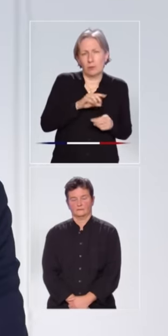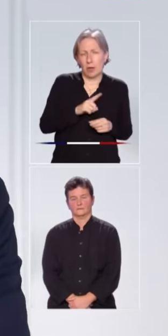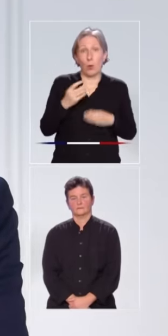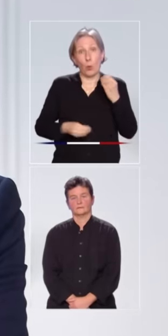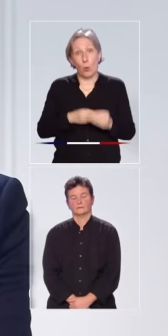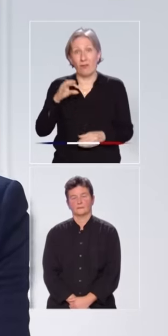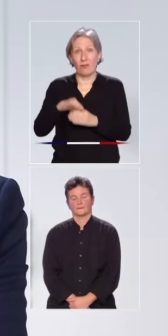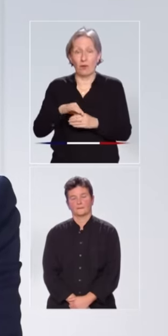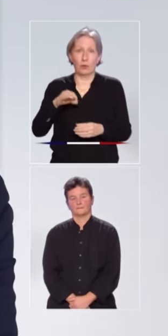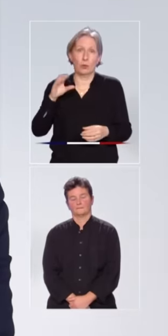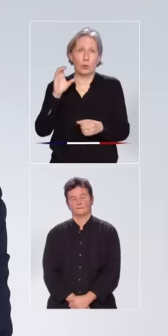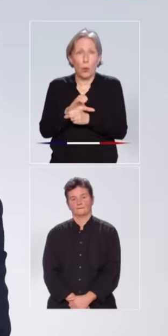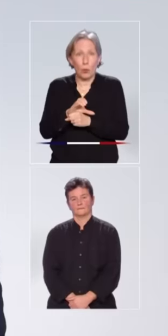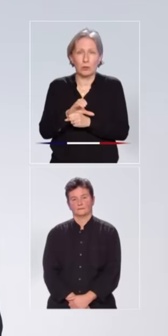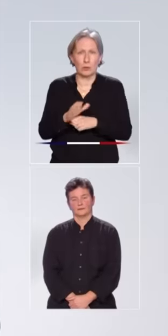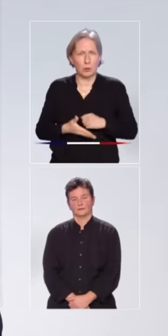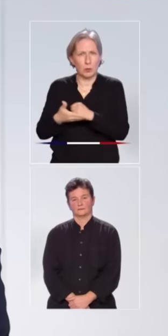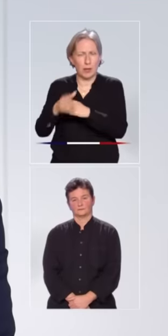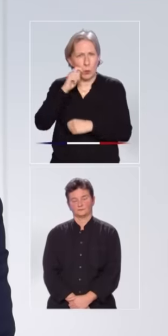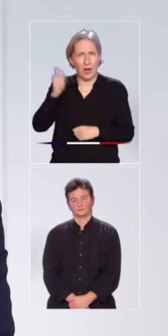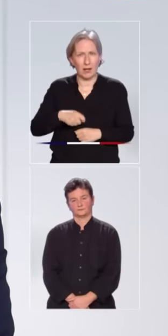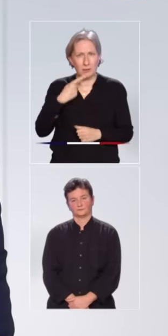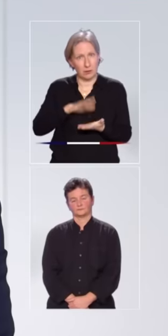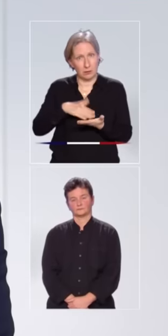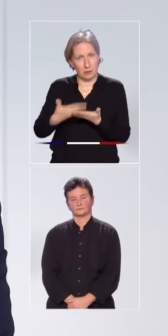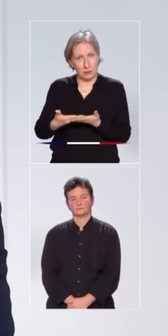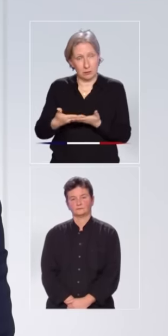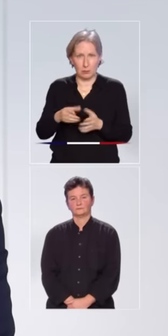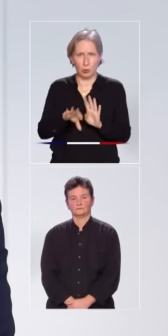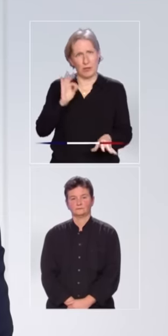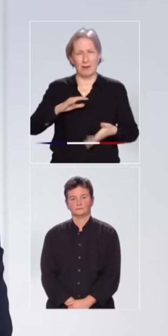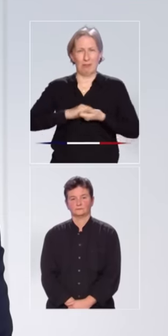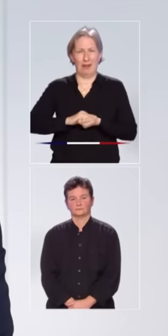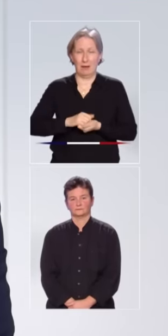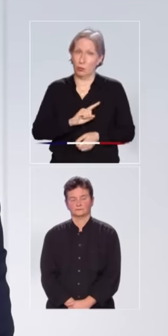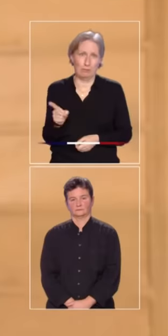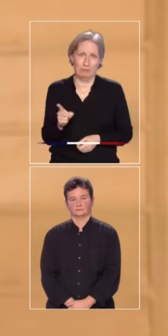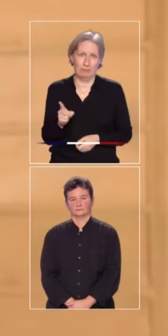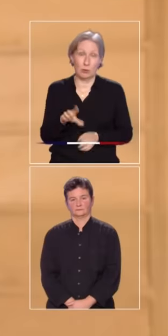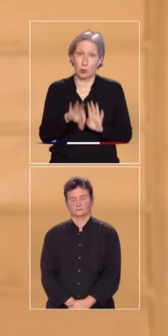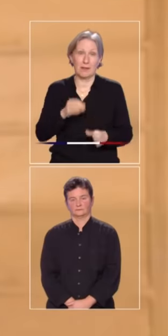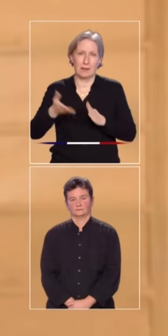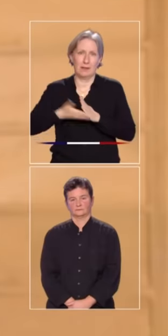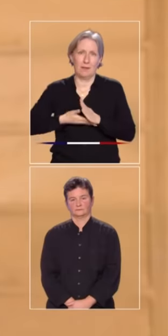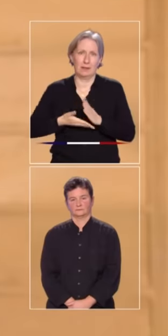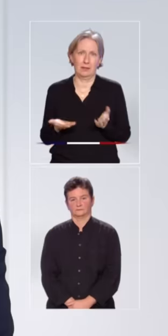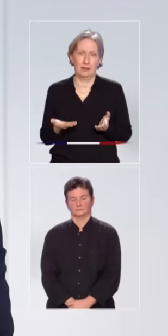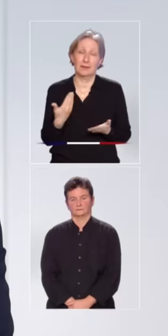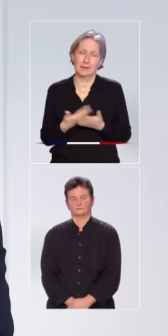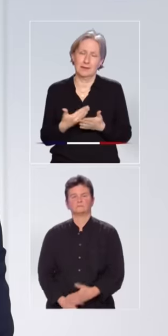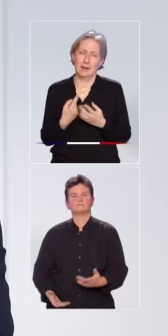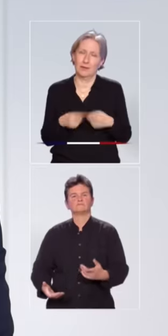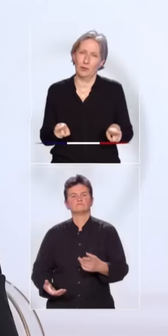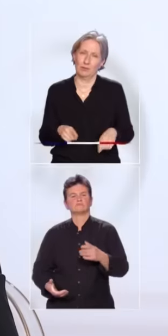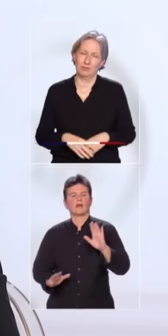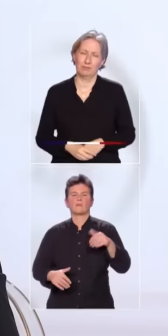à l'Ukraine, c'est pas choisir la paix, c'est choisir la défaite. Et c'est très différent. Et quand